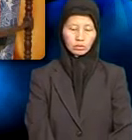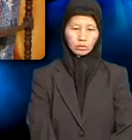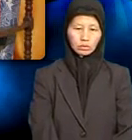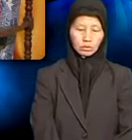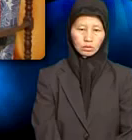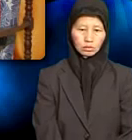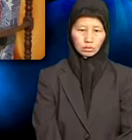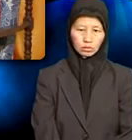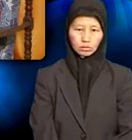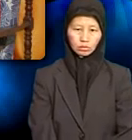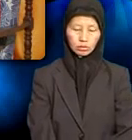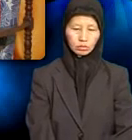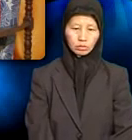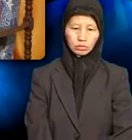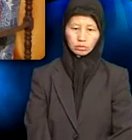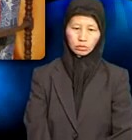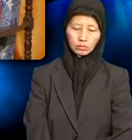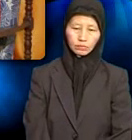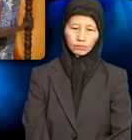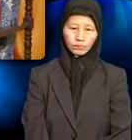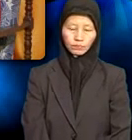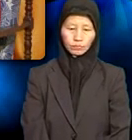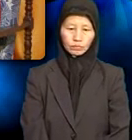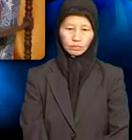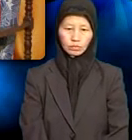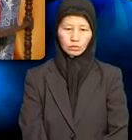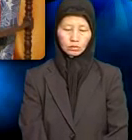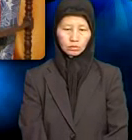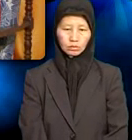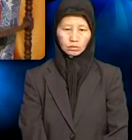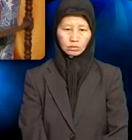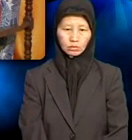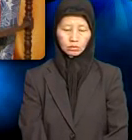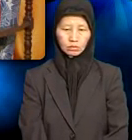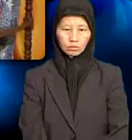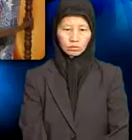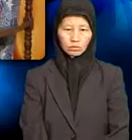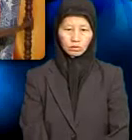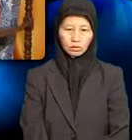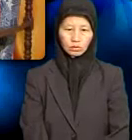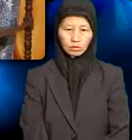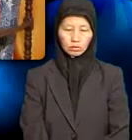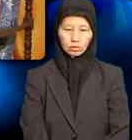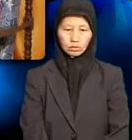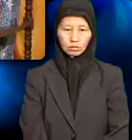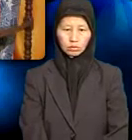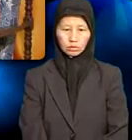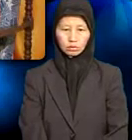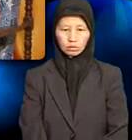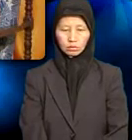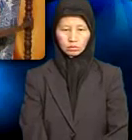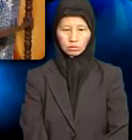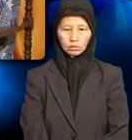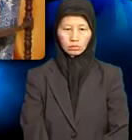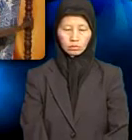مجيد السلام عليكم ورحمة الله اللهم إنا نسألك الرضا خير الجنة السلام عليكم ورحمة